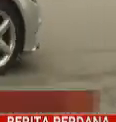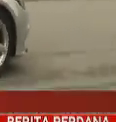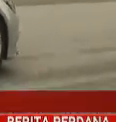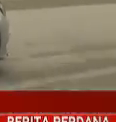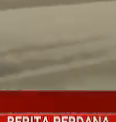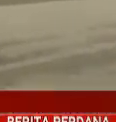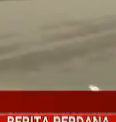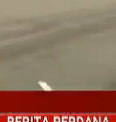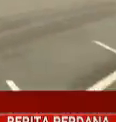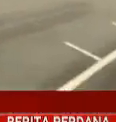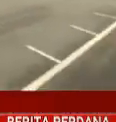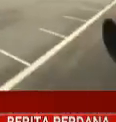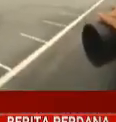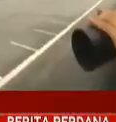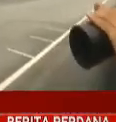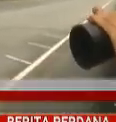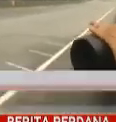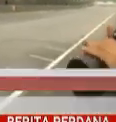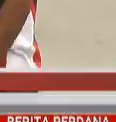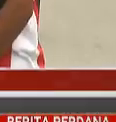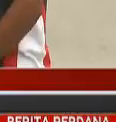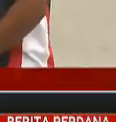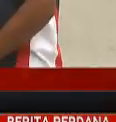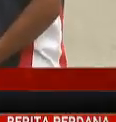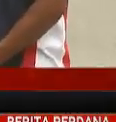Litar Sepang sedia hoskan kejuaraan.